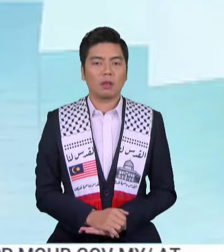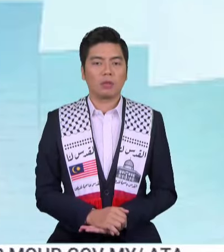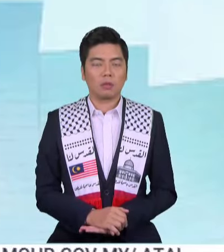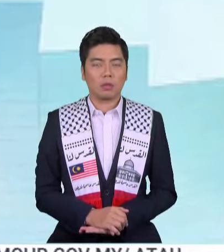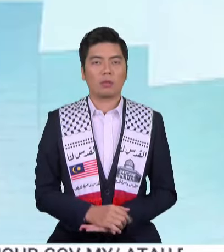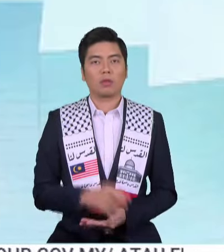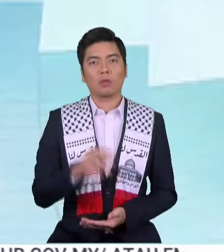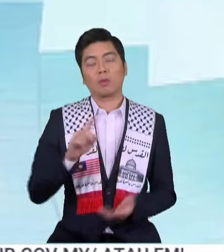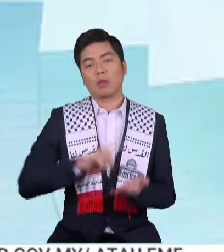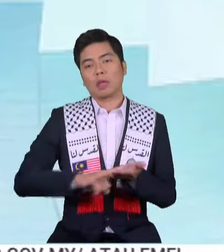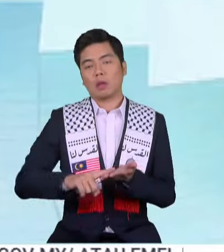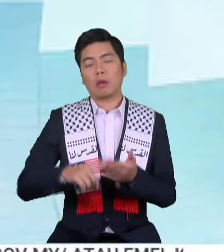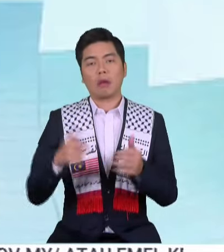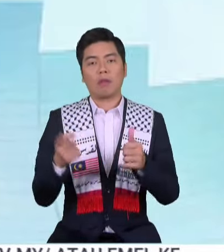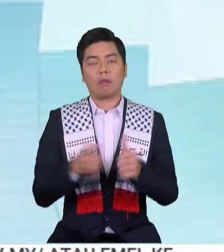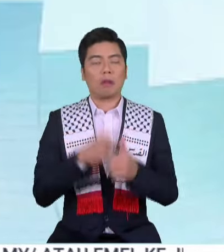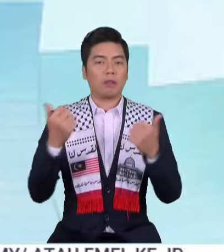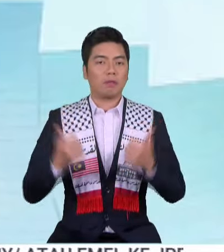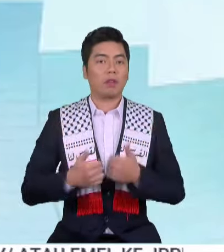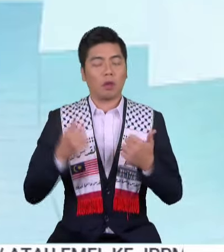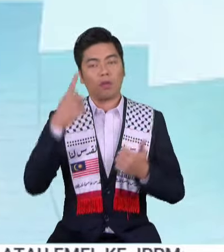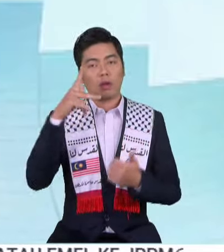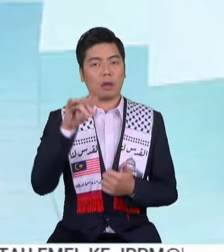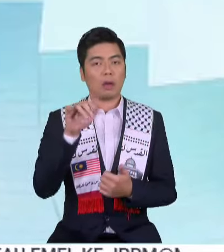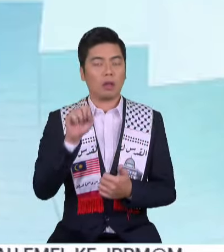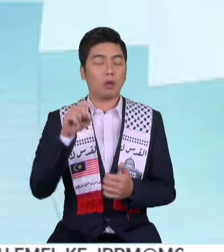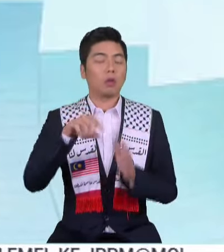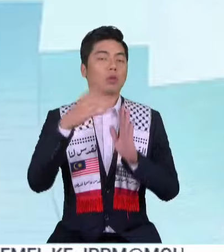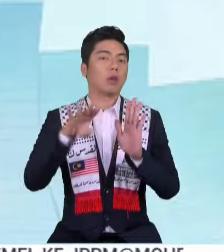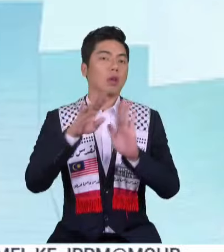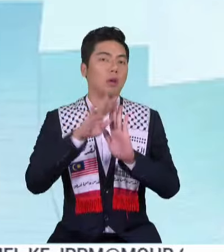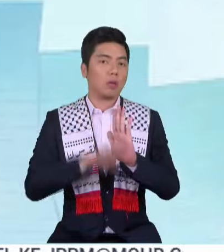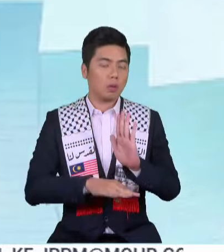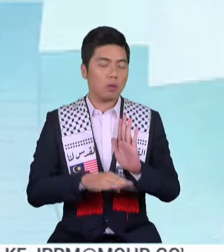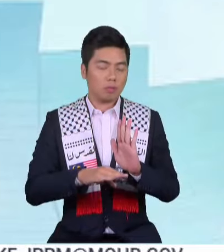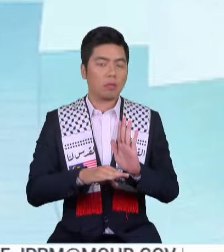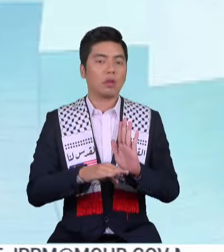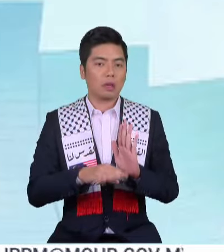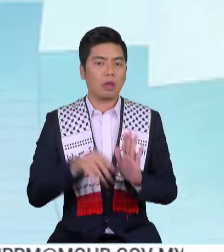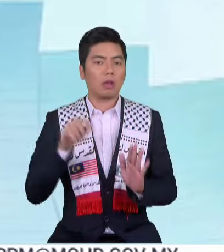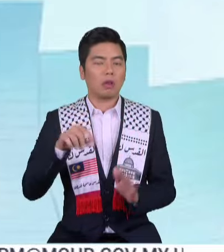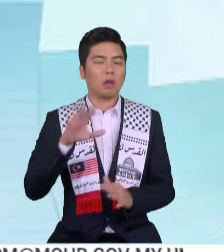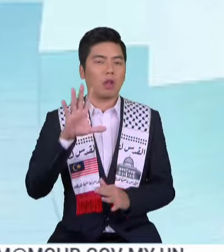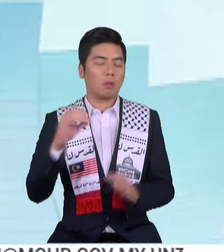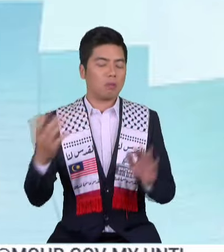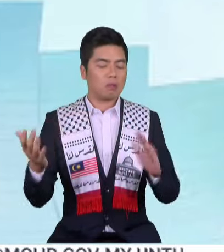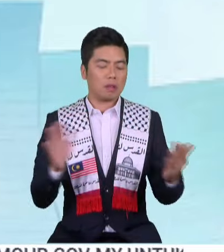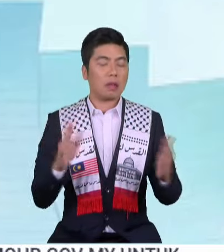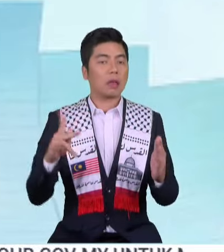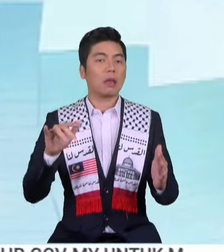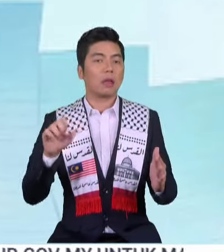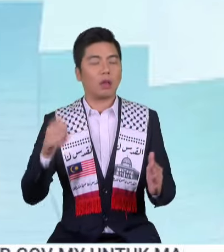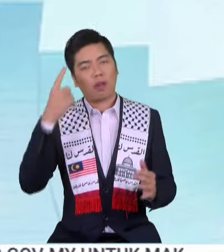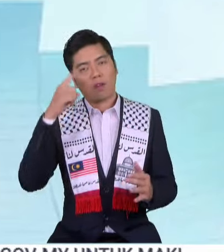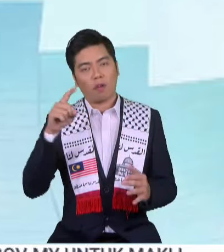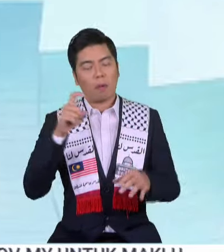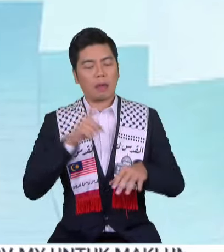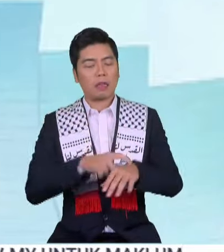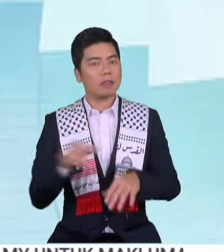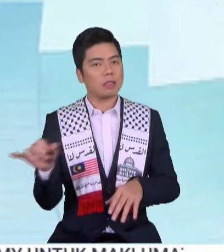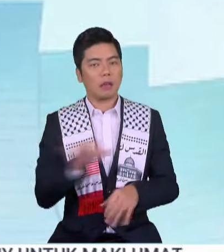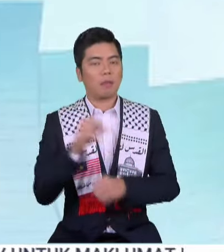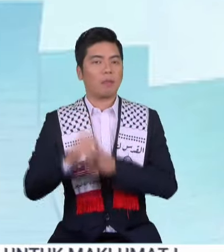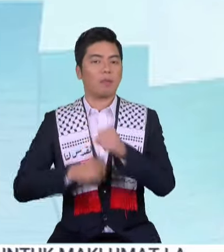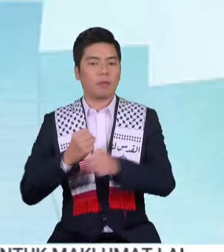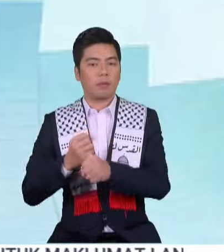Johor pada minggu pertama Aidilfitri. Angka itu berkurangan berbanding 550 kes dalam tempoh sama tahun